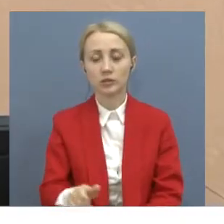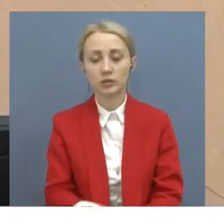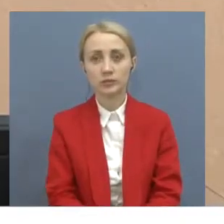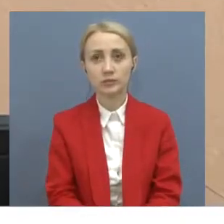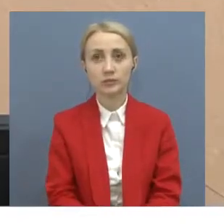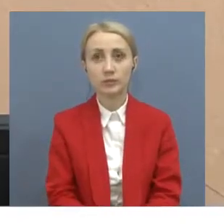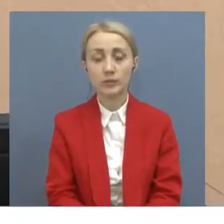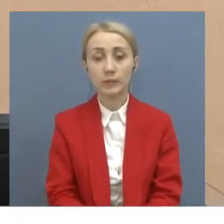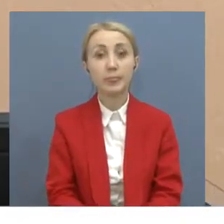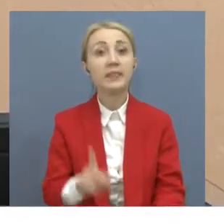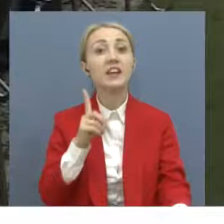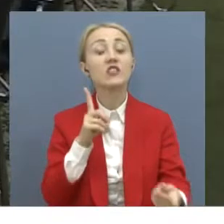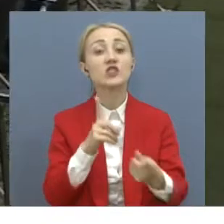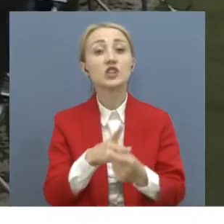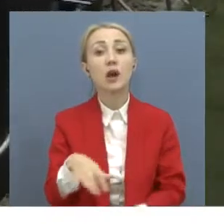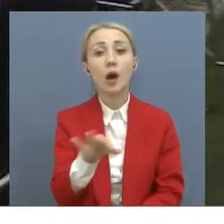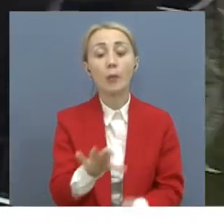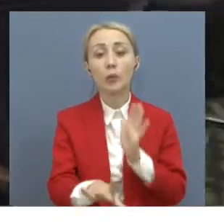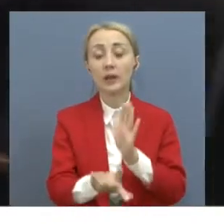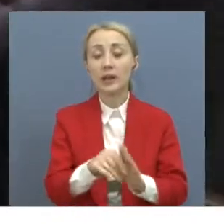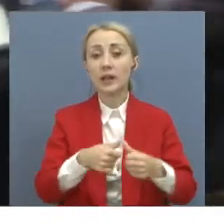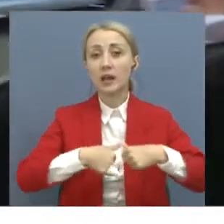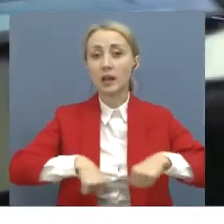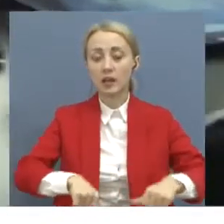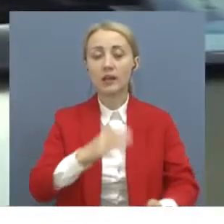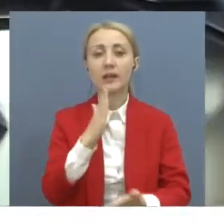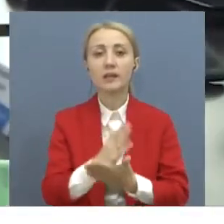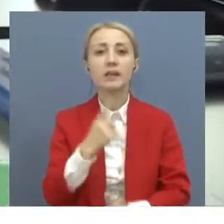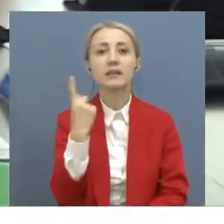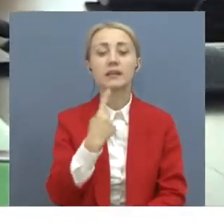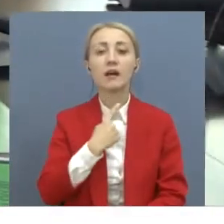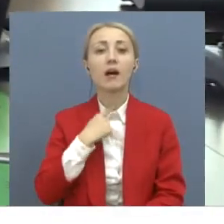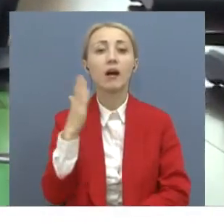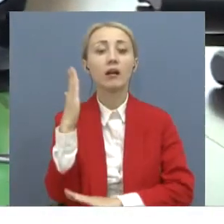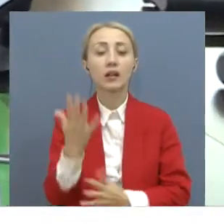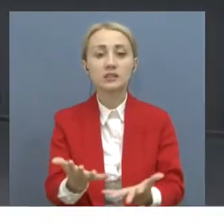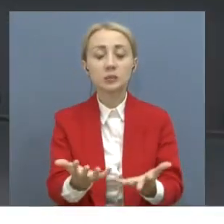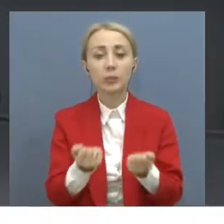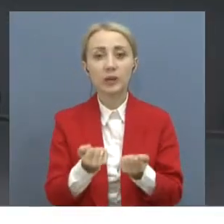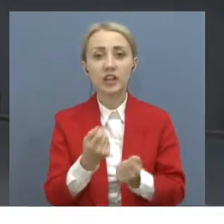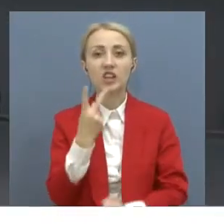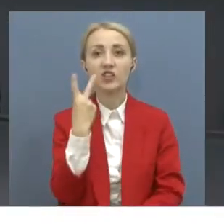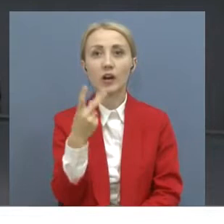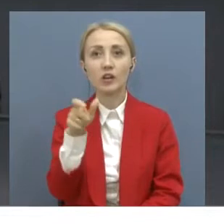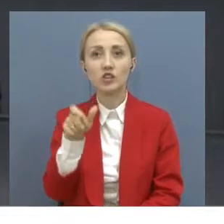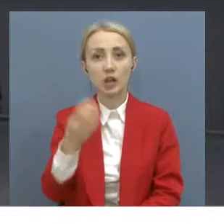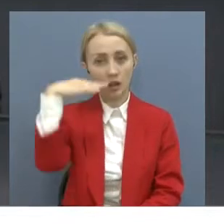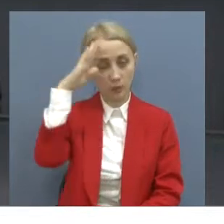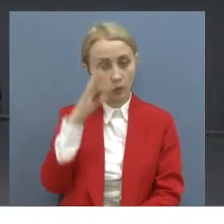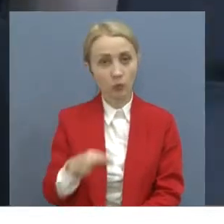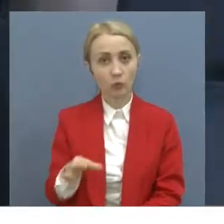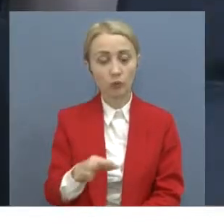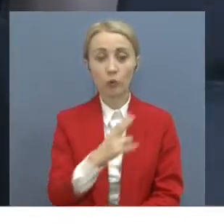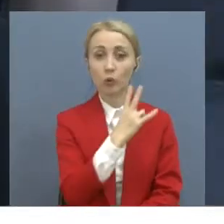Облыстық сайлау комиссиясының арнайы отырысында 2 кандидат іріктелді. Олар Ақмола облыстық көппейін дауруханасының бас дәрігері Нұрлан Жаров пен IT